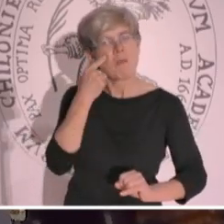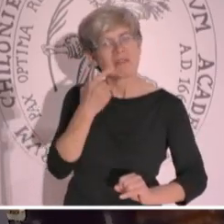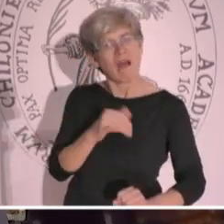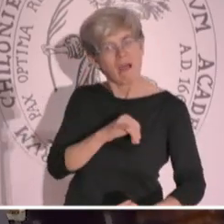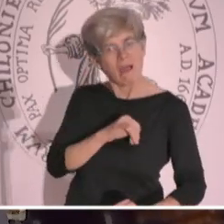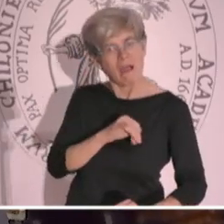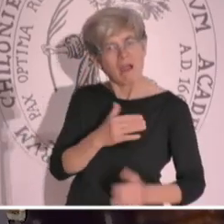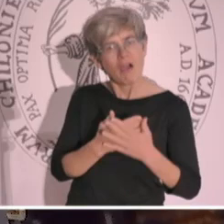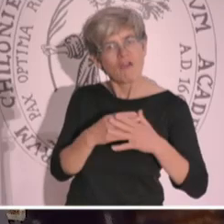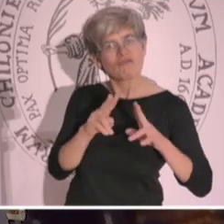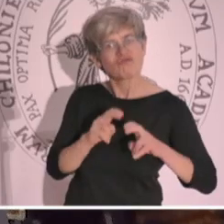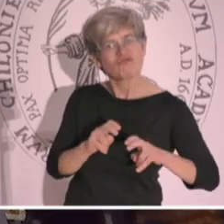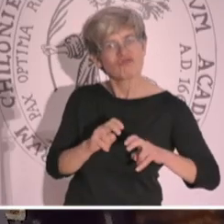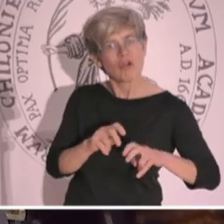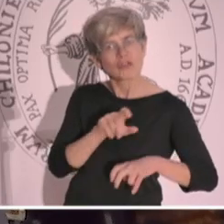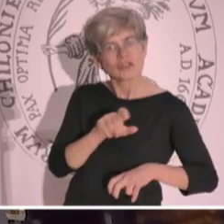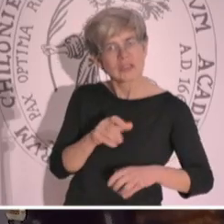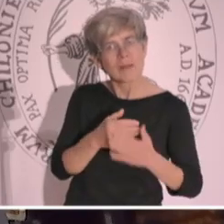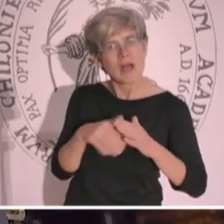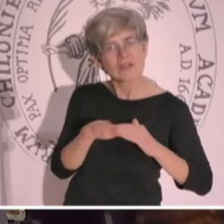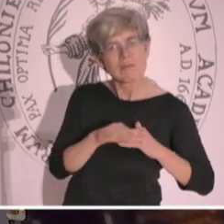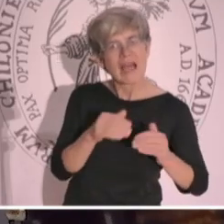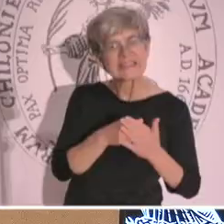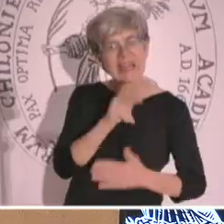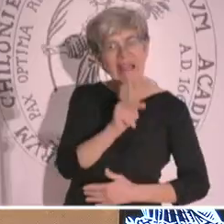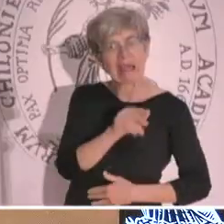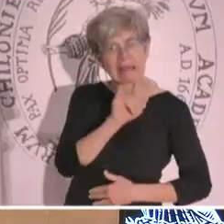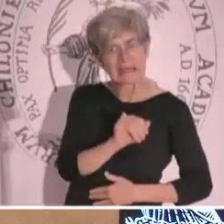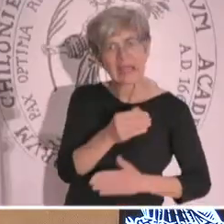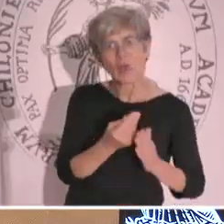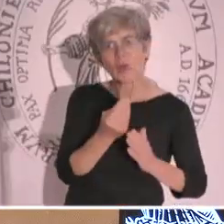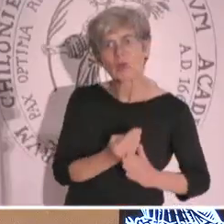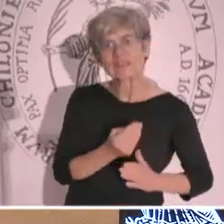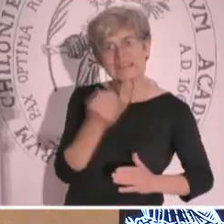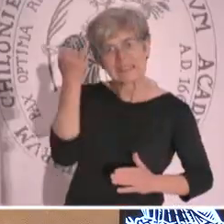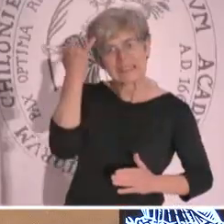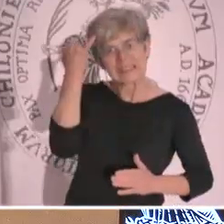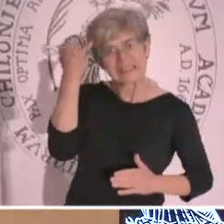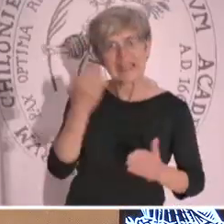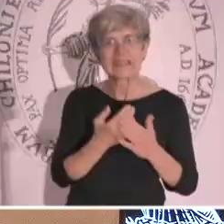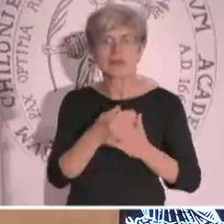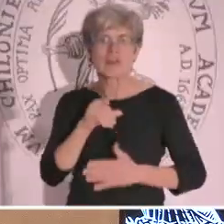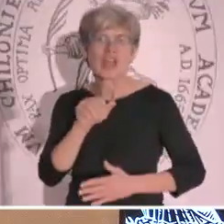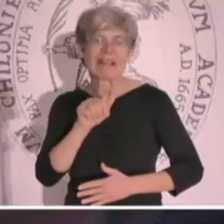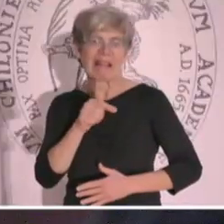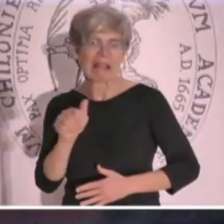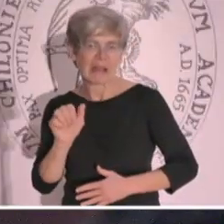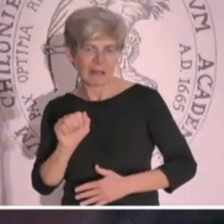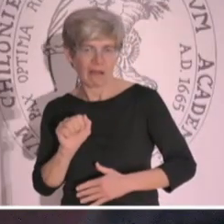für Forschungsthemen aus den Bereichen künstliche Intelligenz, Data Science, Energietechnik,